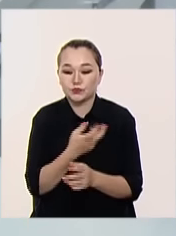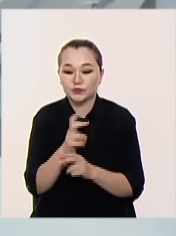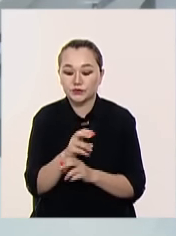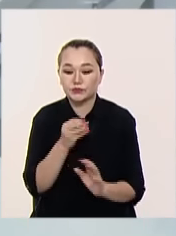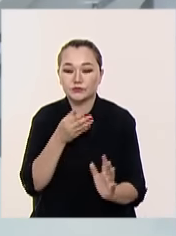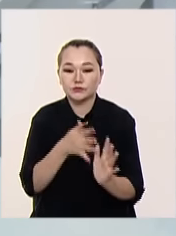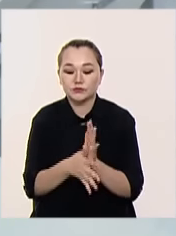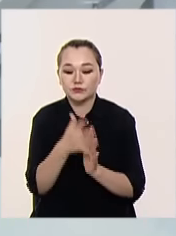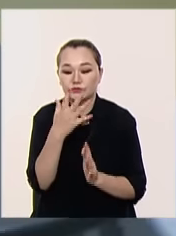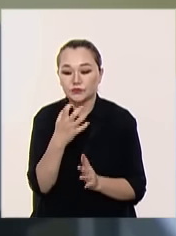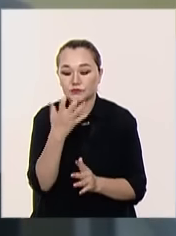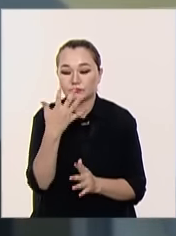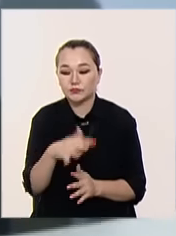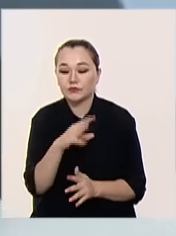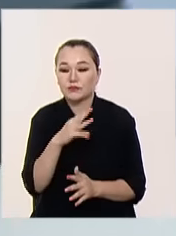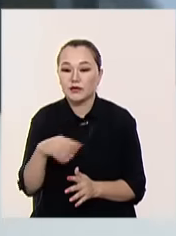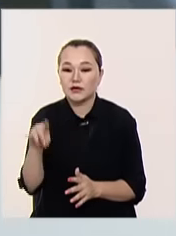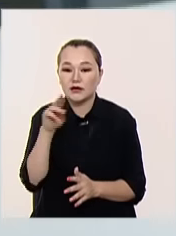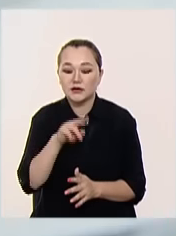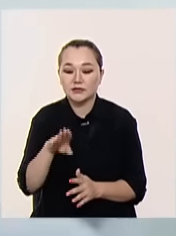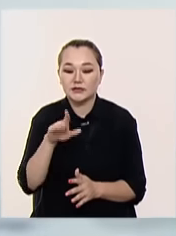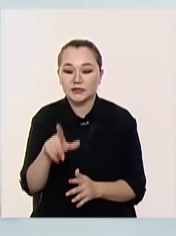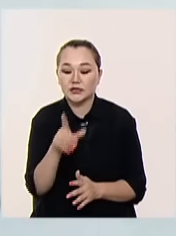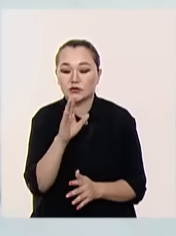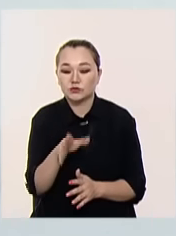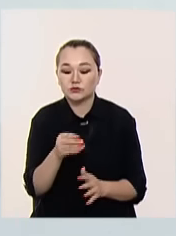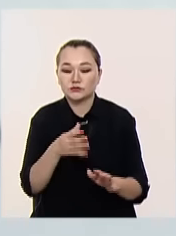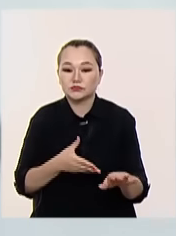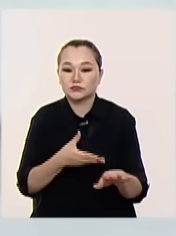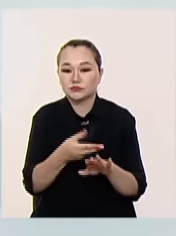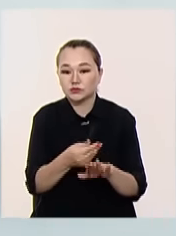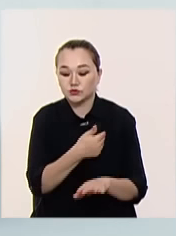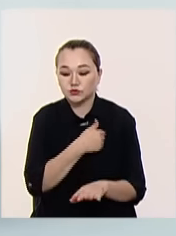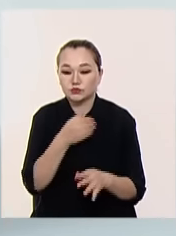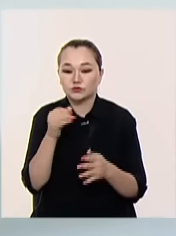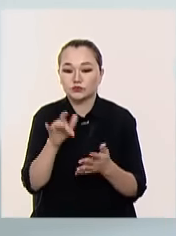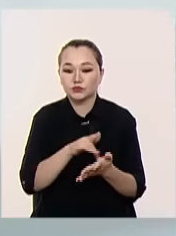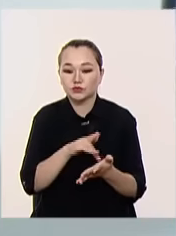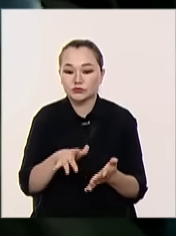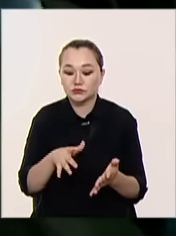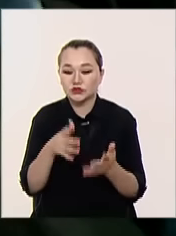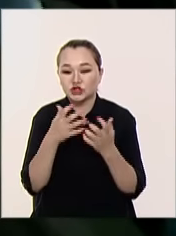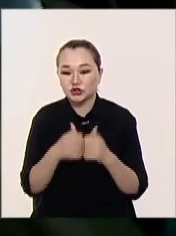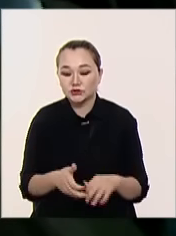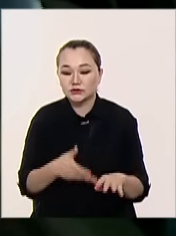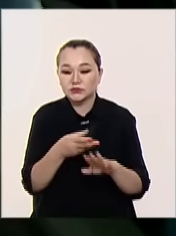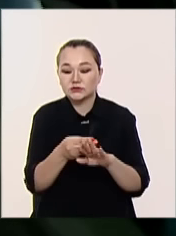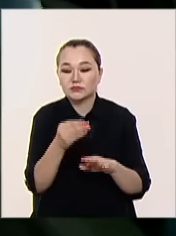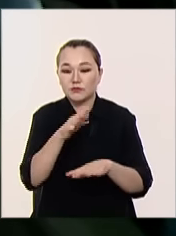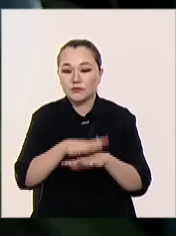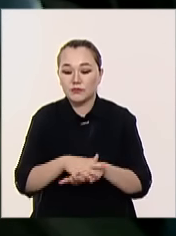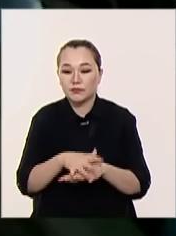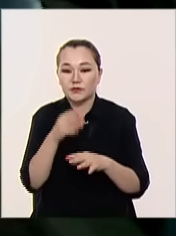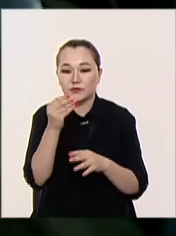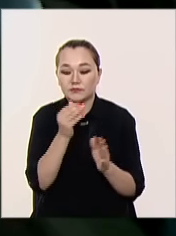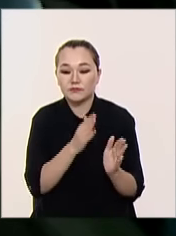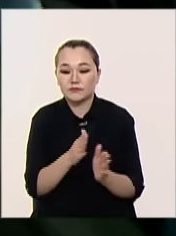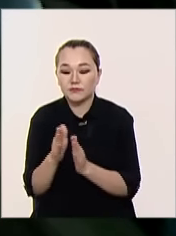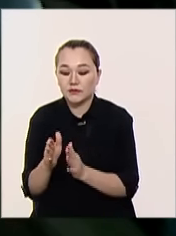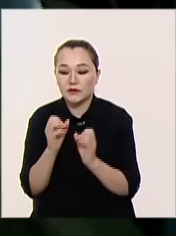шамамен 550 миллиард теңгені құрайды. Өтемақы бюджет есебінен төленетіндіктен банктердің қаржылық тұрақтылығына